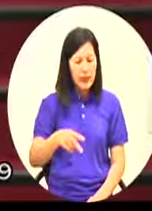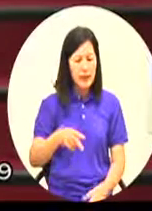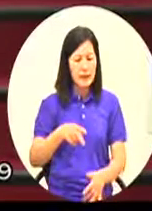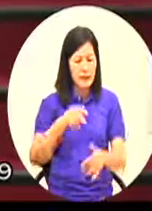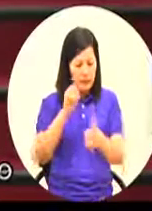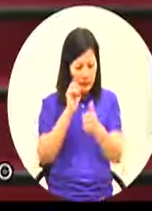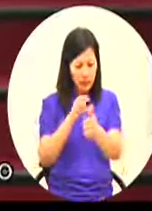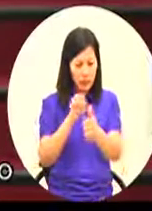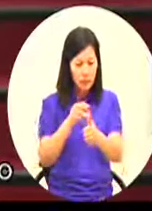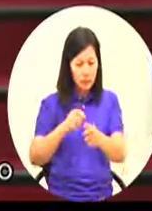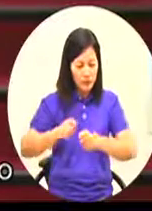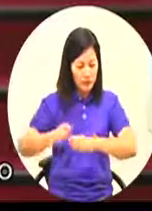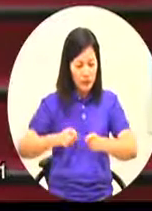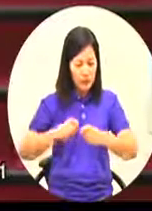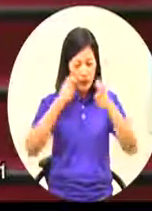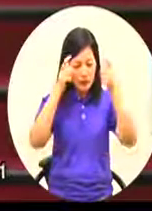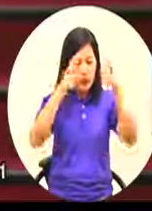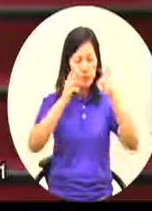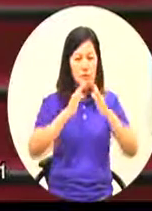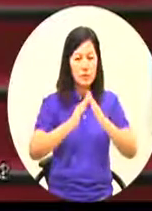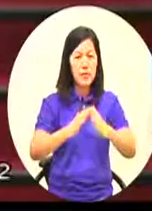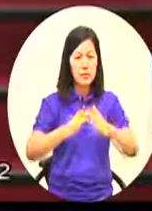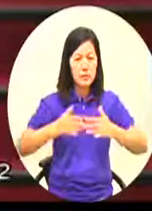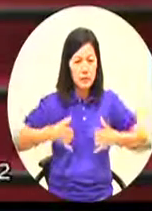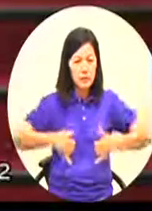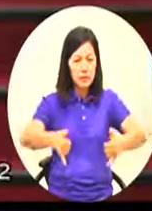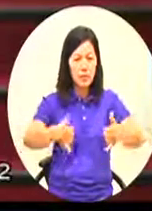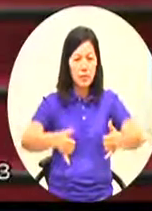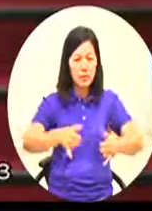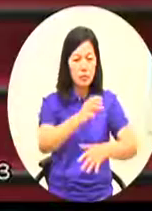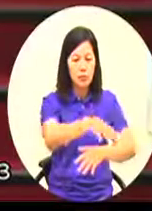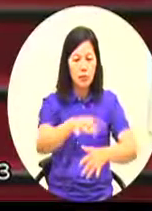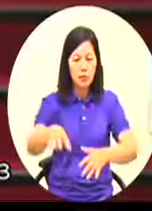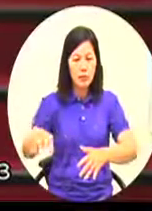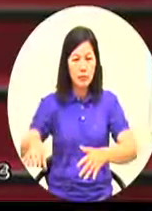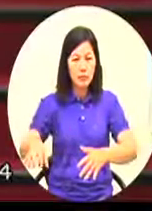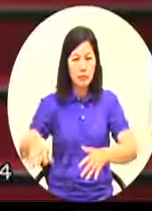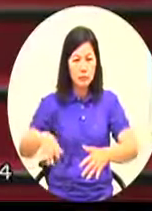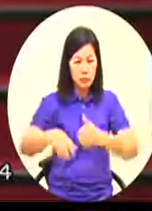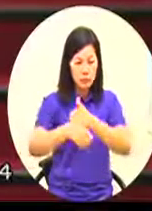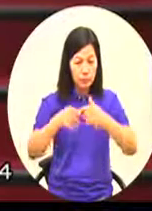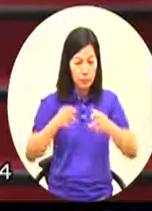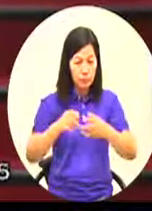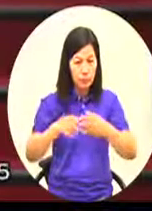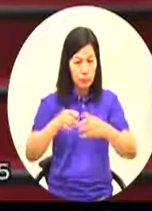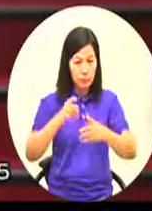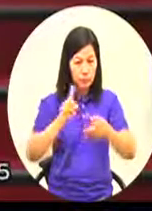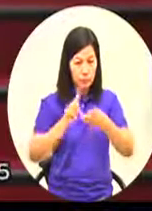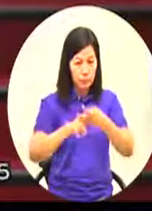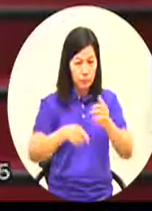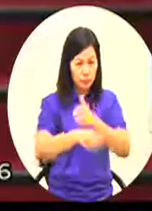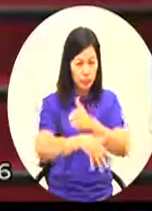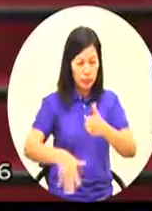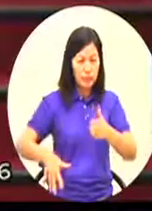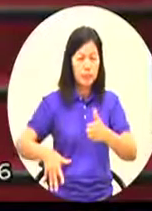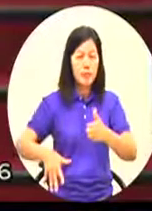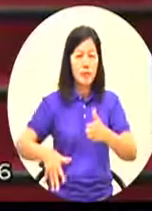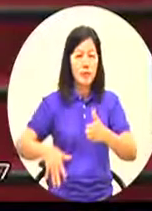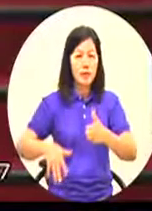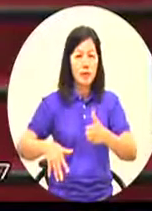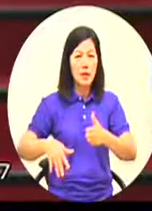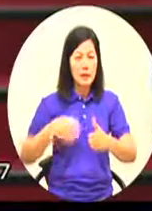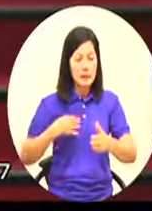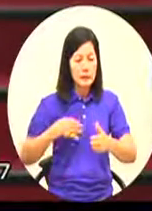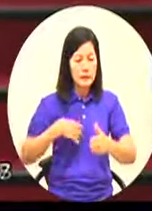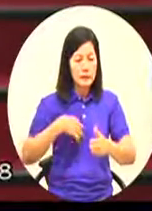规划整个大高雄市的时候，各位局处室的各位主管了解一下我们三个原乡